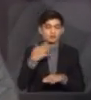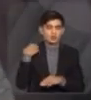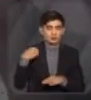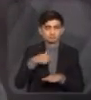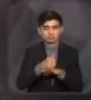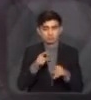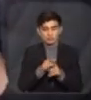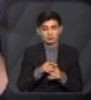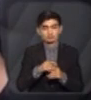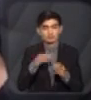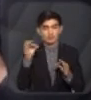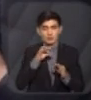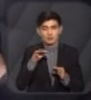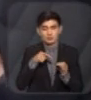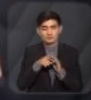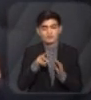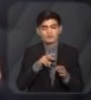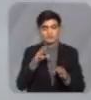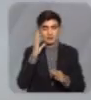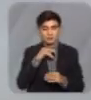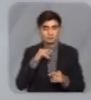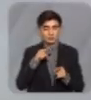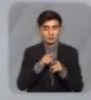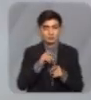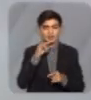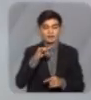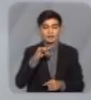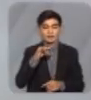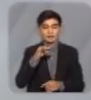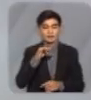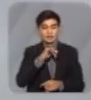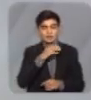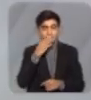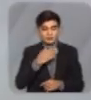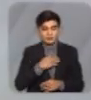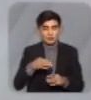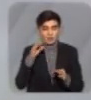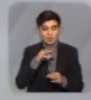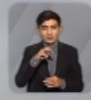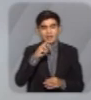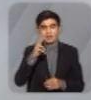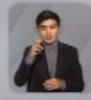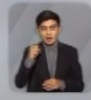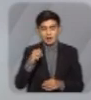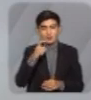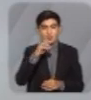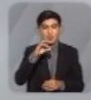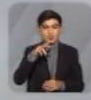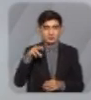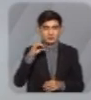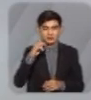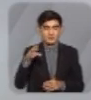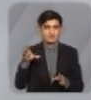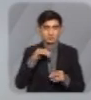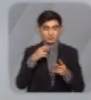бәсекелес серіктестіктің ықпалы болуы мүмкін дейді. Олардың Жақсы көргені ТНК холдинг, басқа ешкім мында